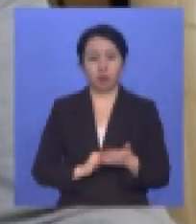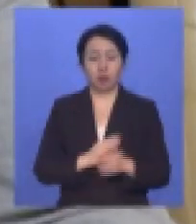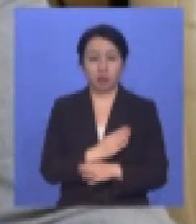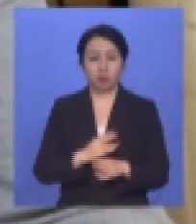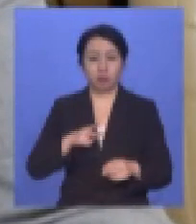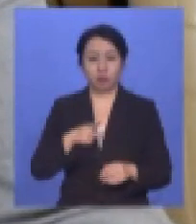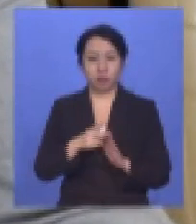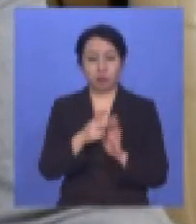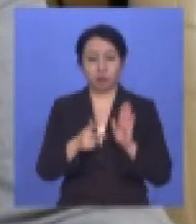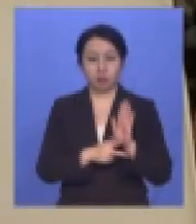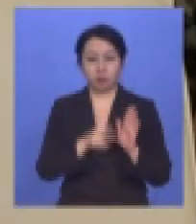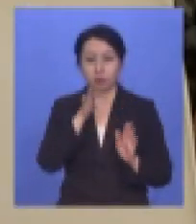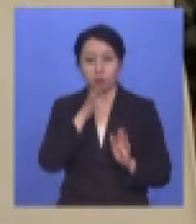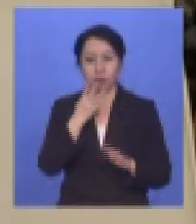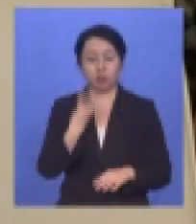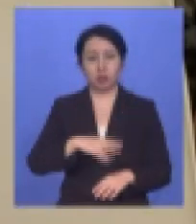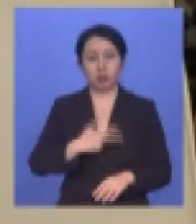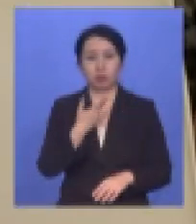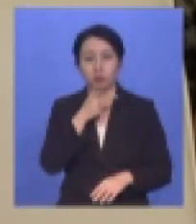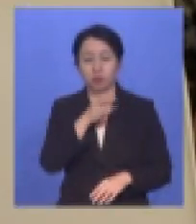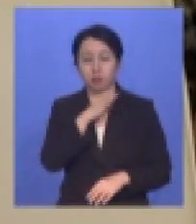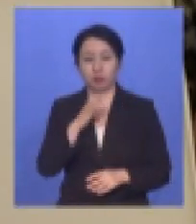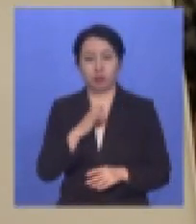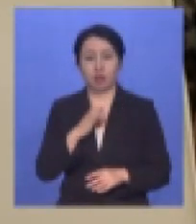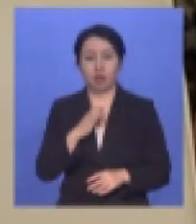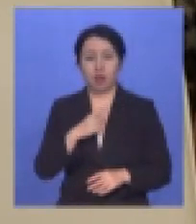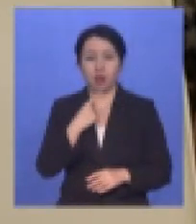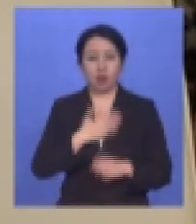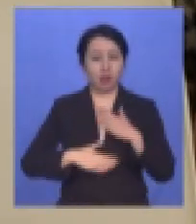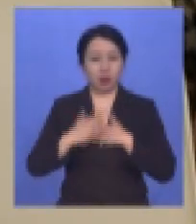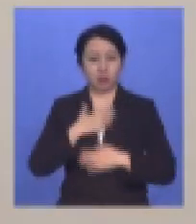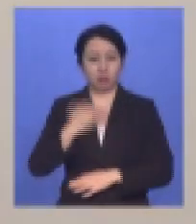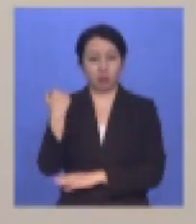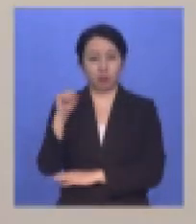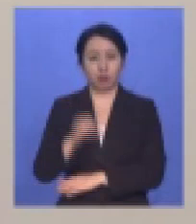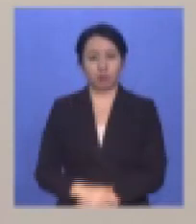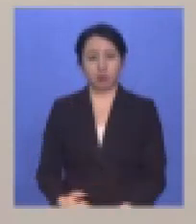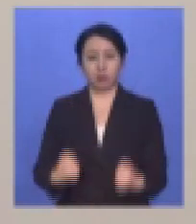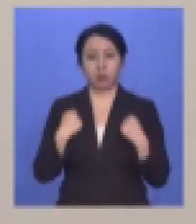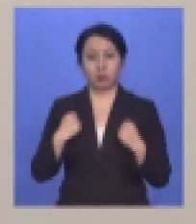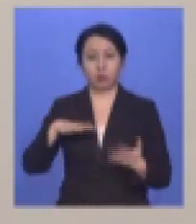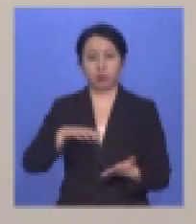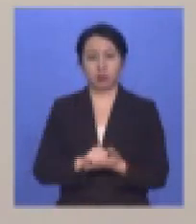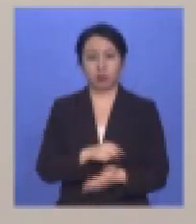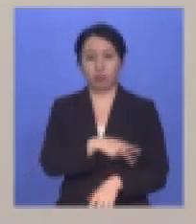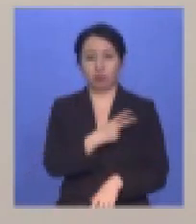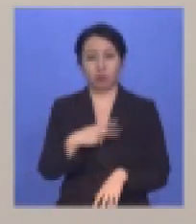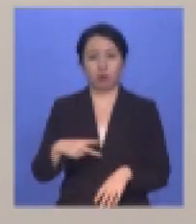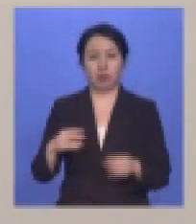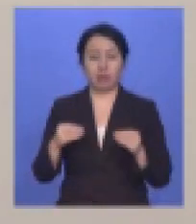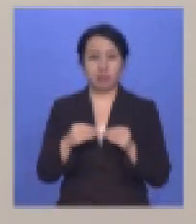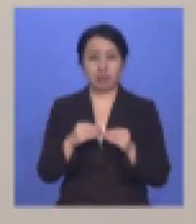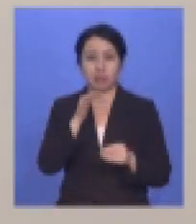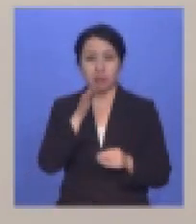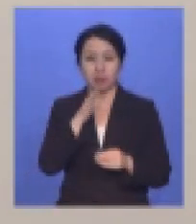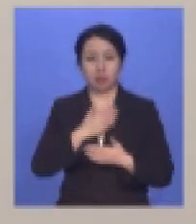игр 2018 года. 43-летний североказахстанец, безусловно, рад победе. Спортом я занимаюсь где-то около 10 лет,